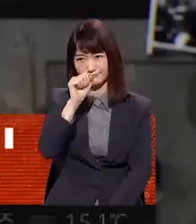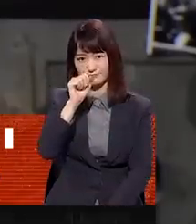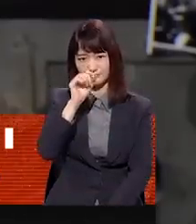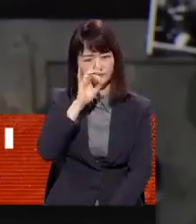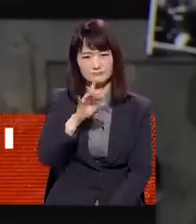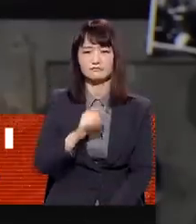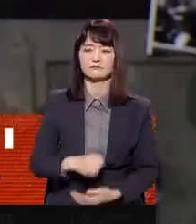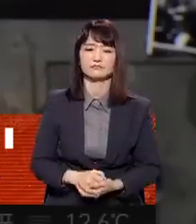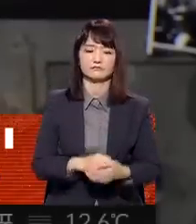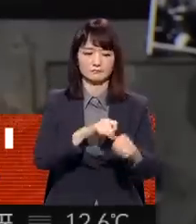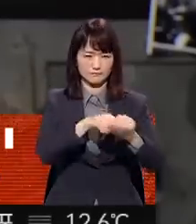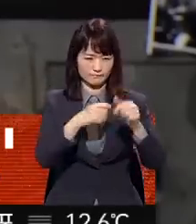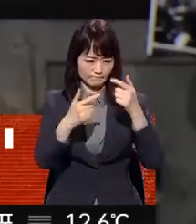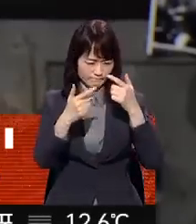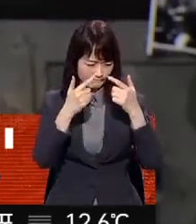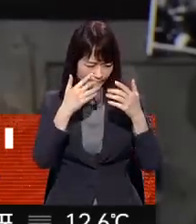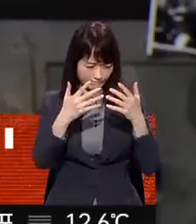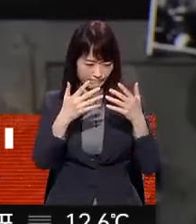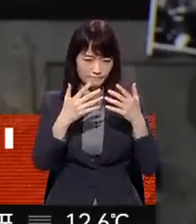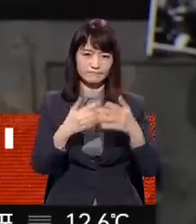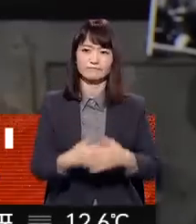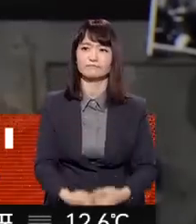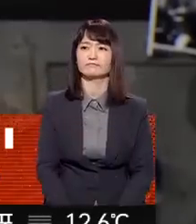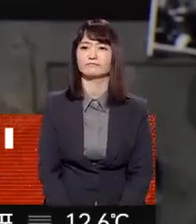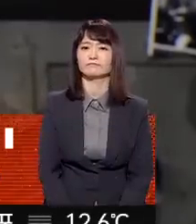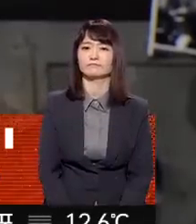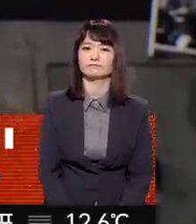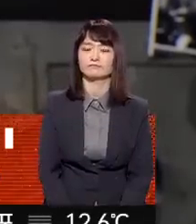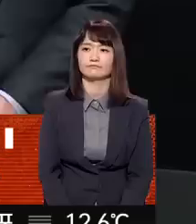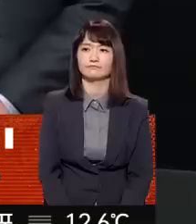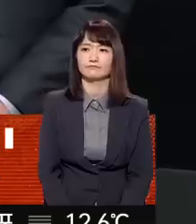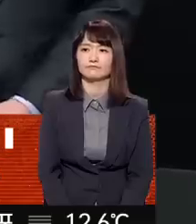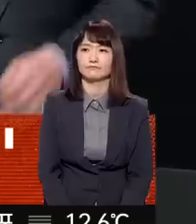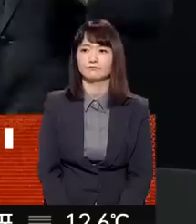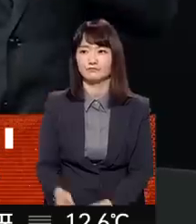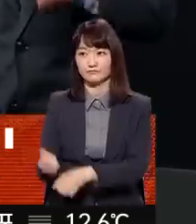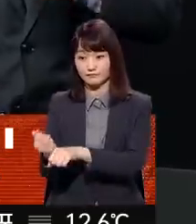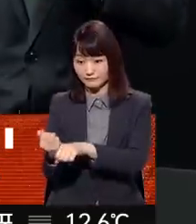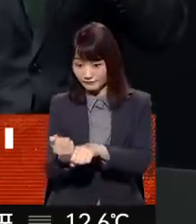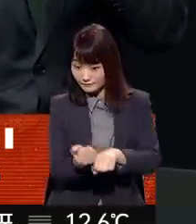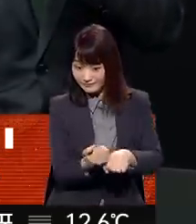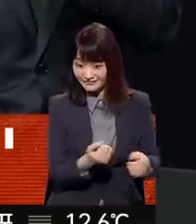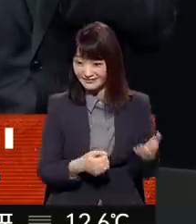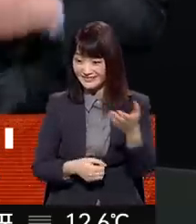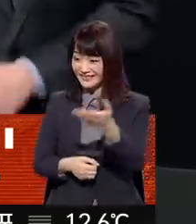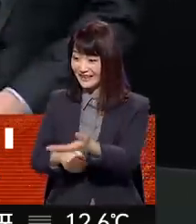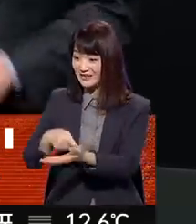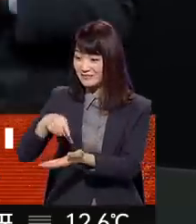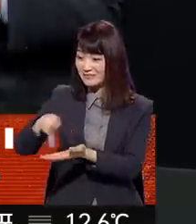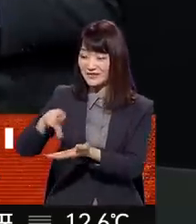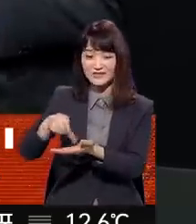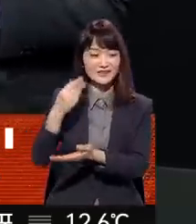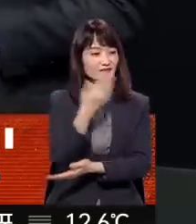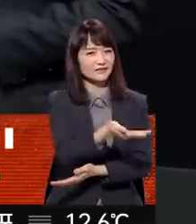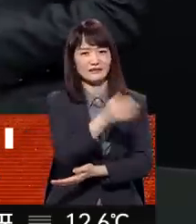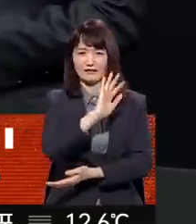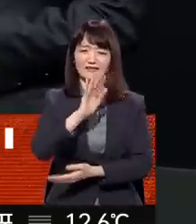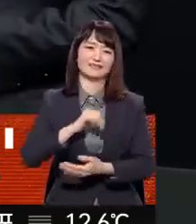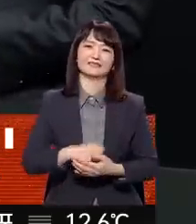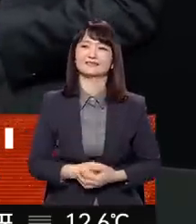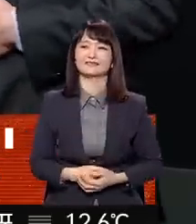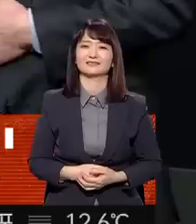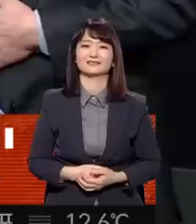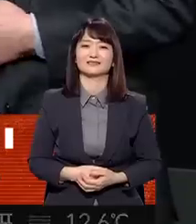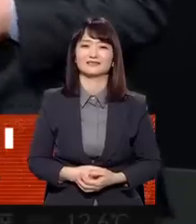되면은 처벌을 확실하게 받습니다. 저는 그 골프채를 갖다 주면 피자 쏩니다 하실 줄 알고 그건 아닌데